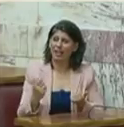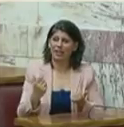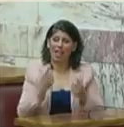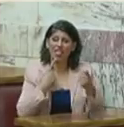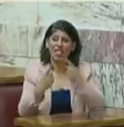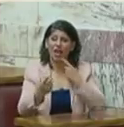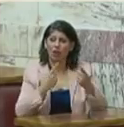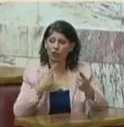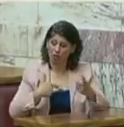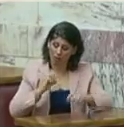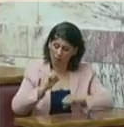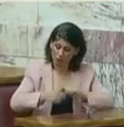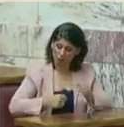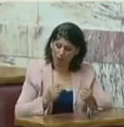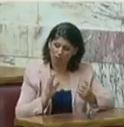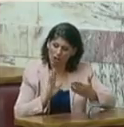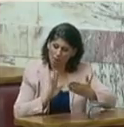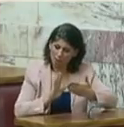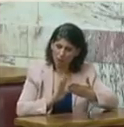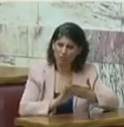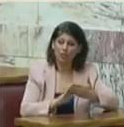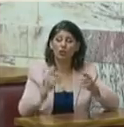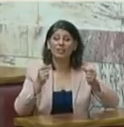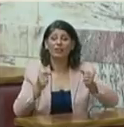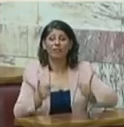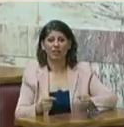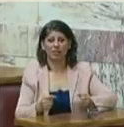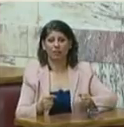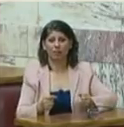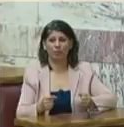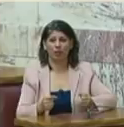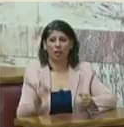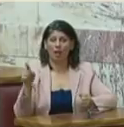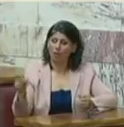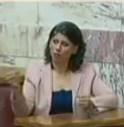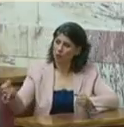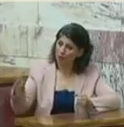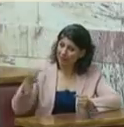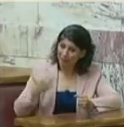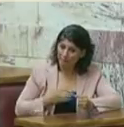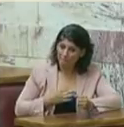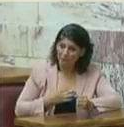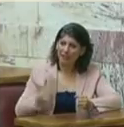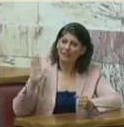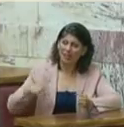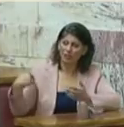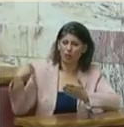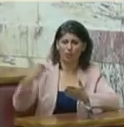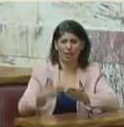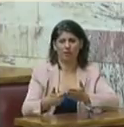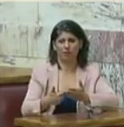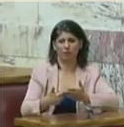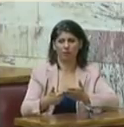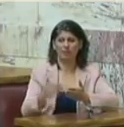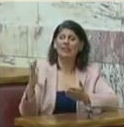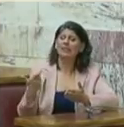Θα προσπαθήσω να το προσεγγίσω στη βάση των λεγόμενων σας το τελευταίο διάστημα. Τι